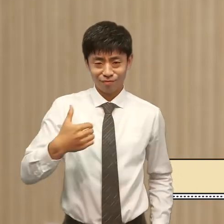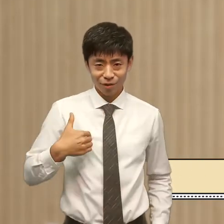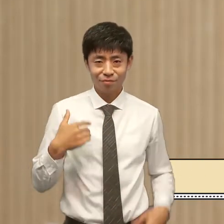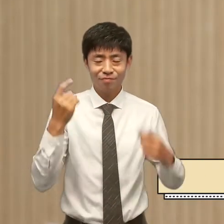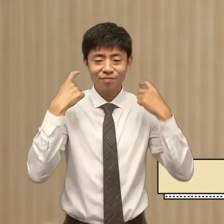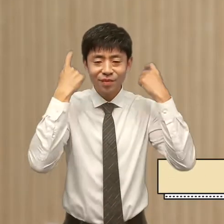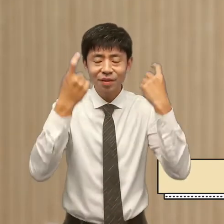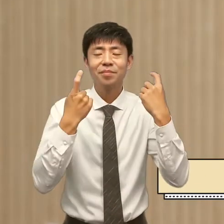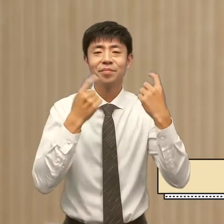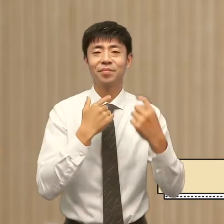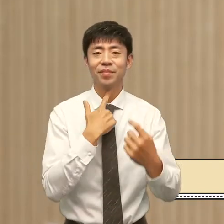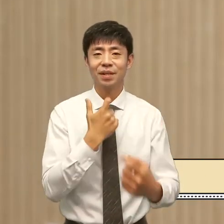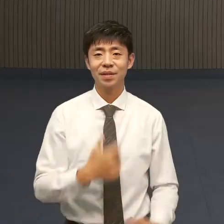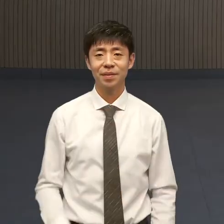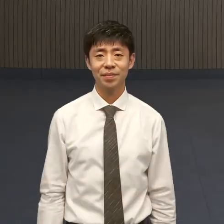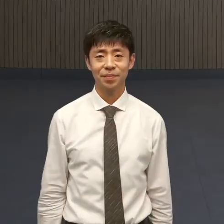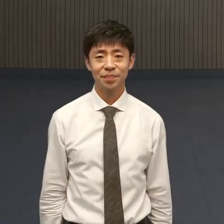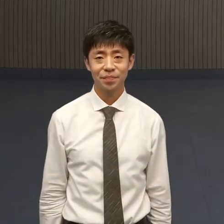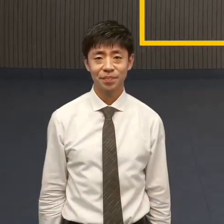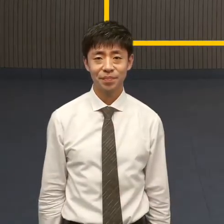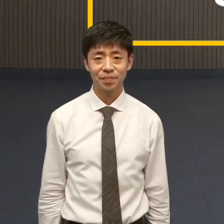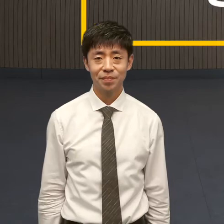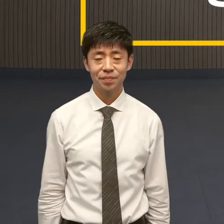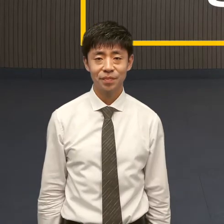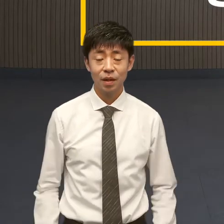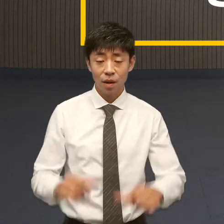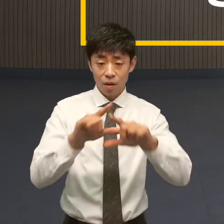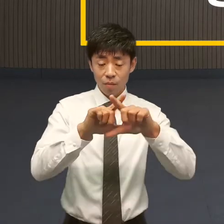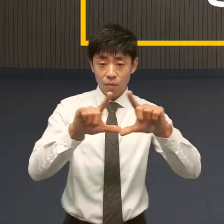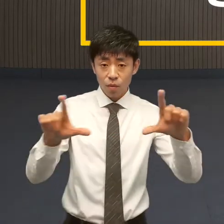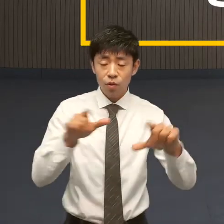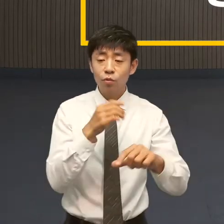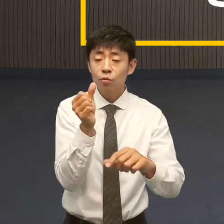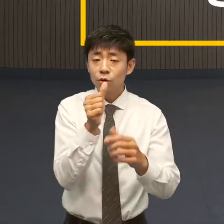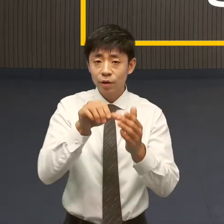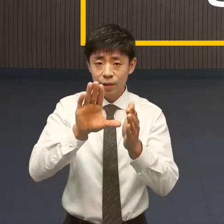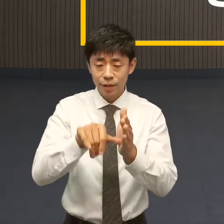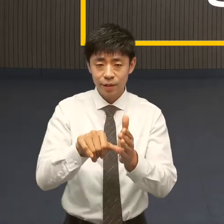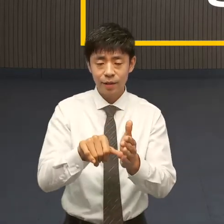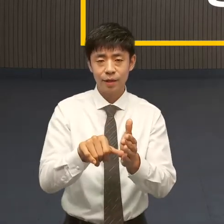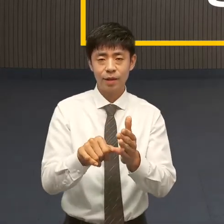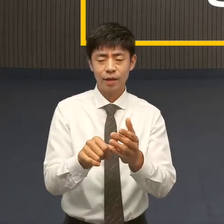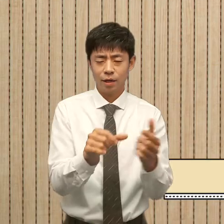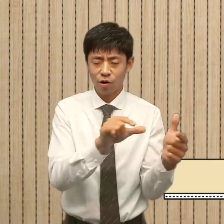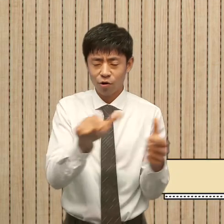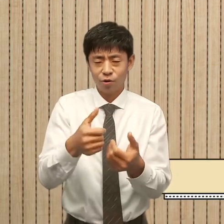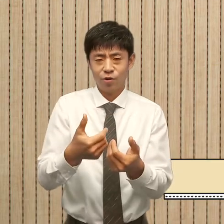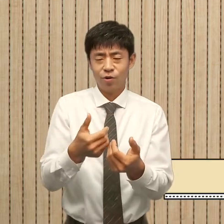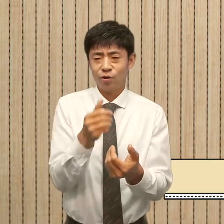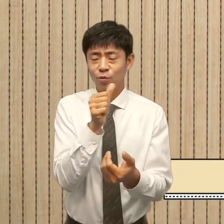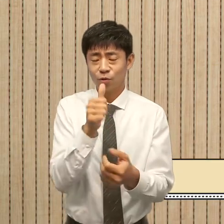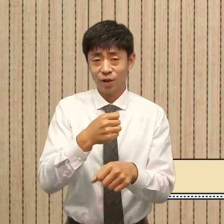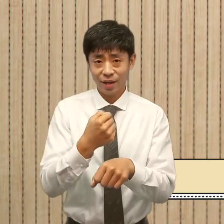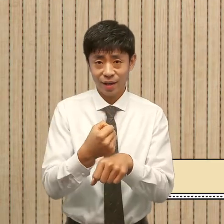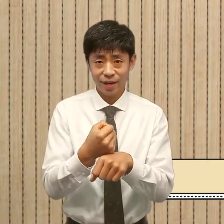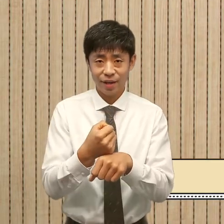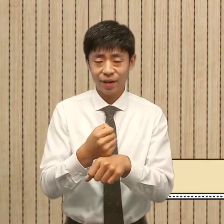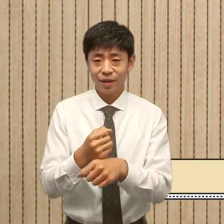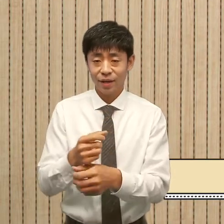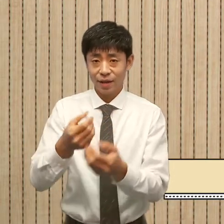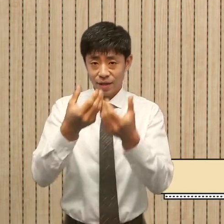여행을 다녀왔었습니다. 일상생활 통역을 함에 있어서 다양한 통역을 하게 되는데요. 부모님 장례식을